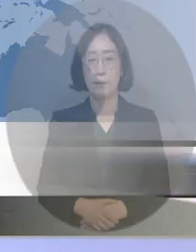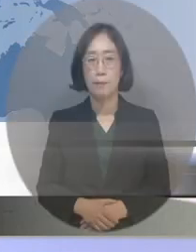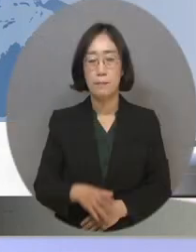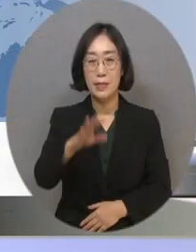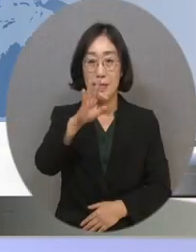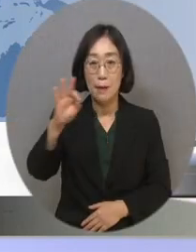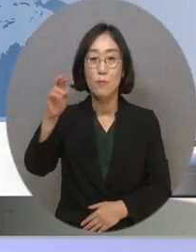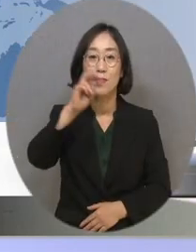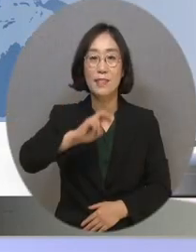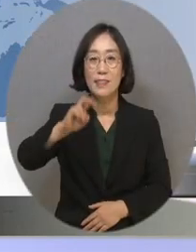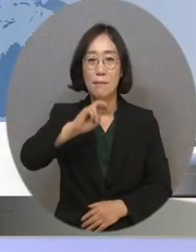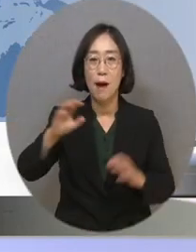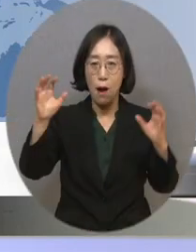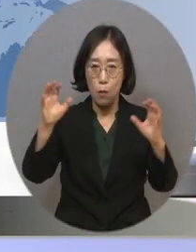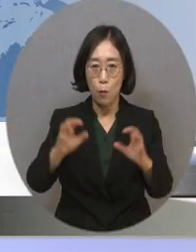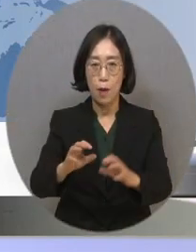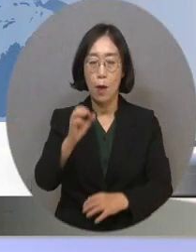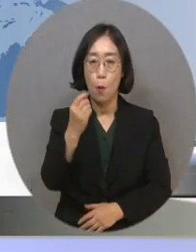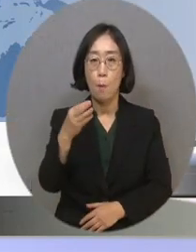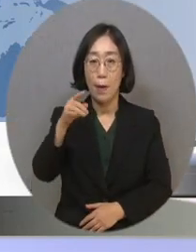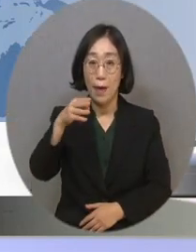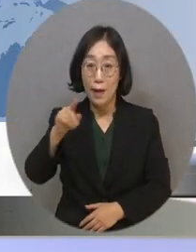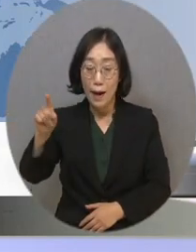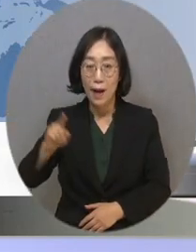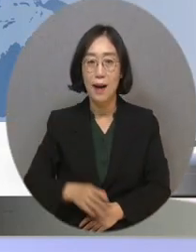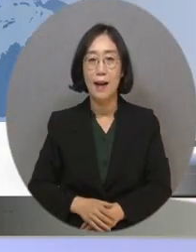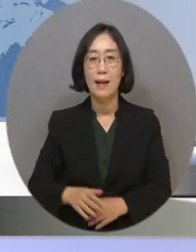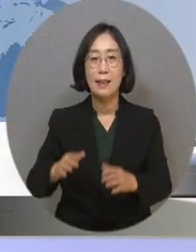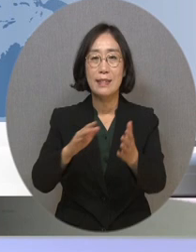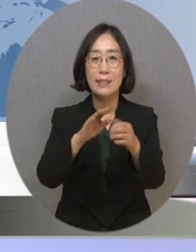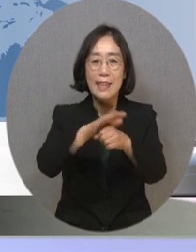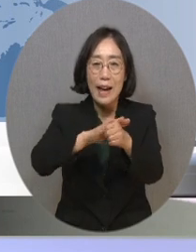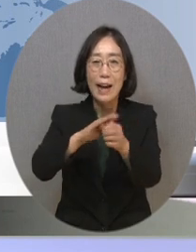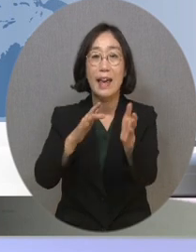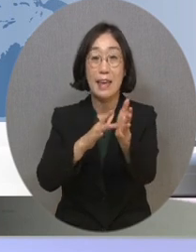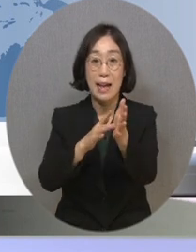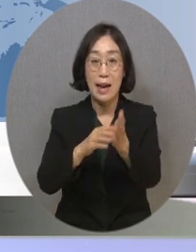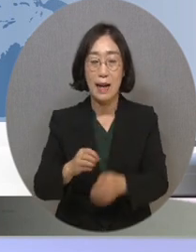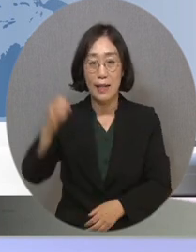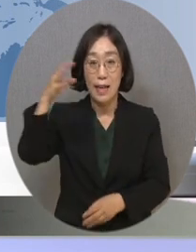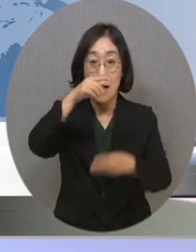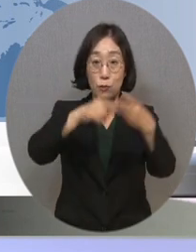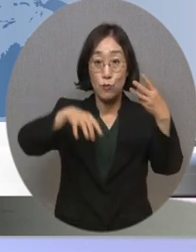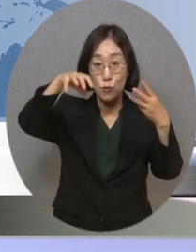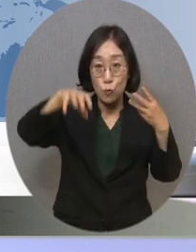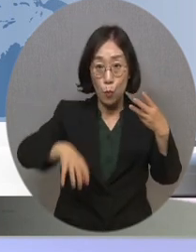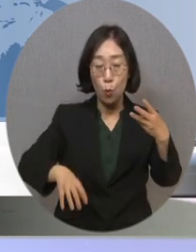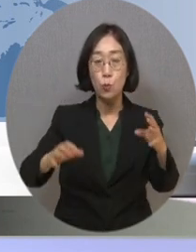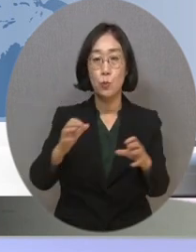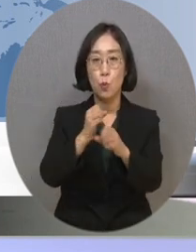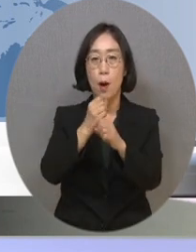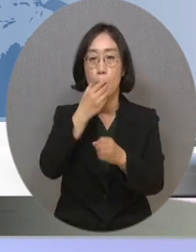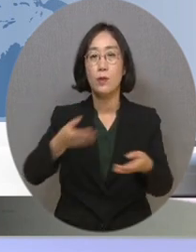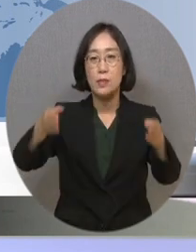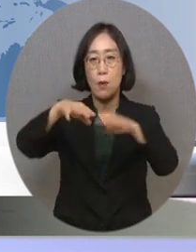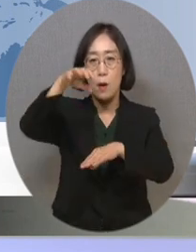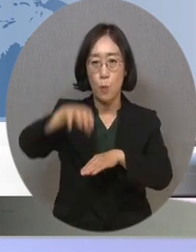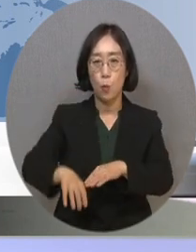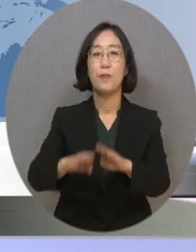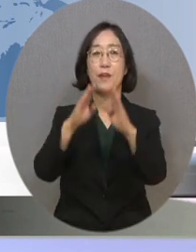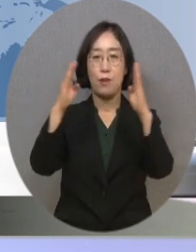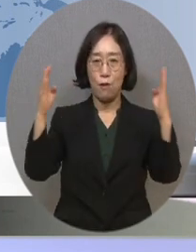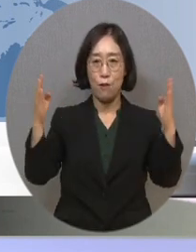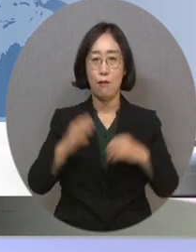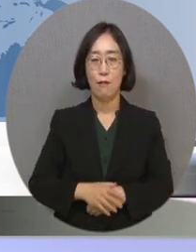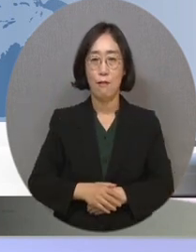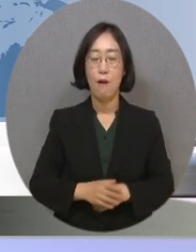배리어프리 음악회 오페라 사랑의 묘약이 경기도 양주시 장애인 종합복지관에서 펼쳐졌습니다. 자세한